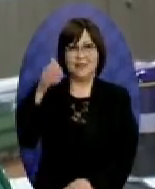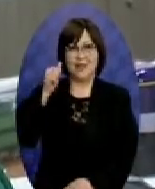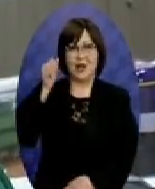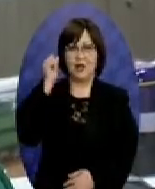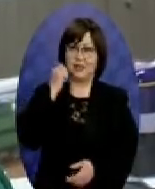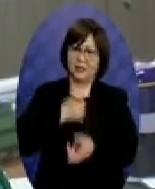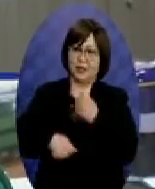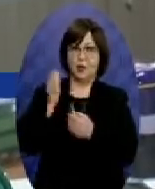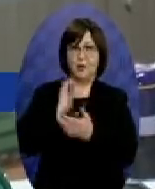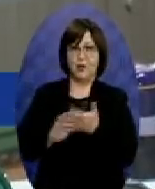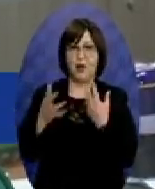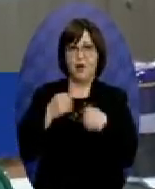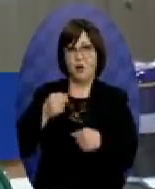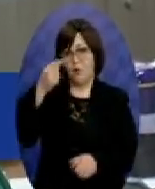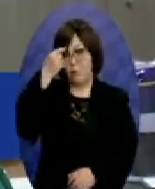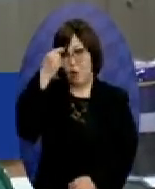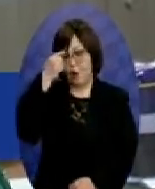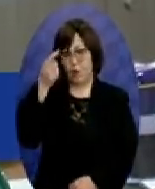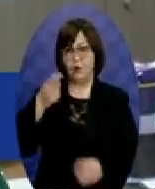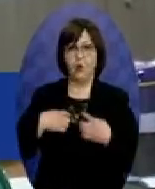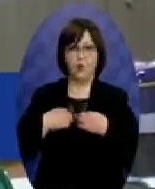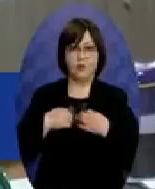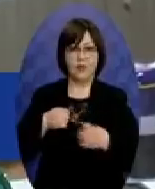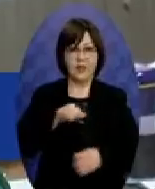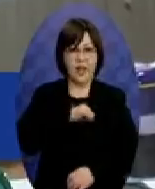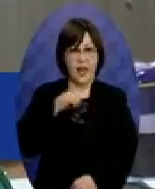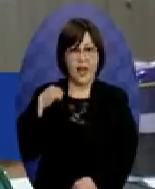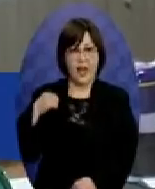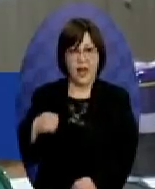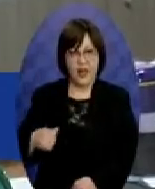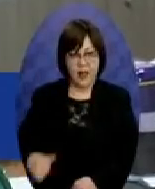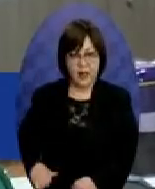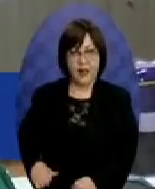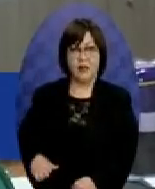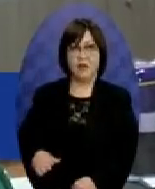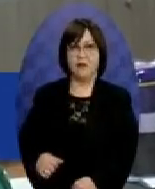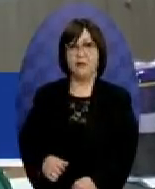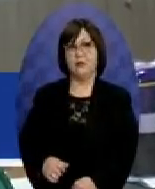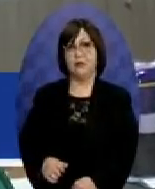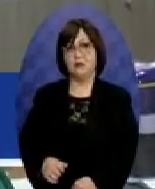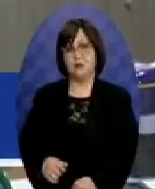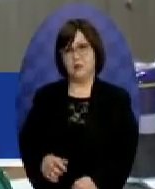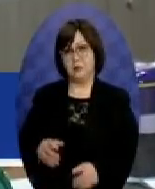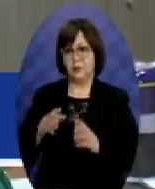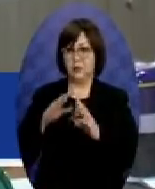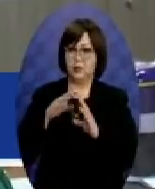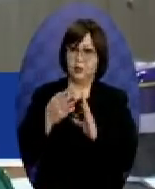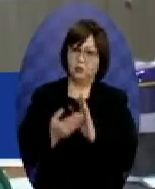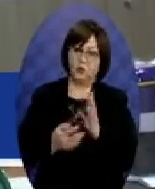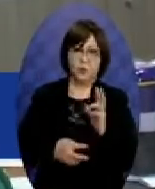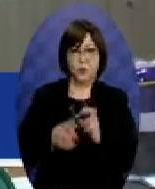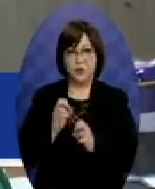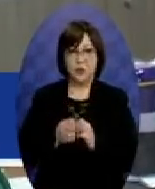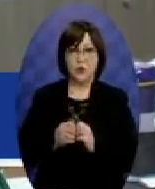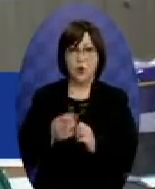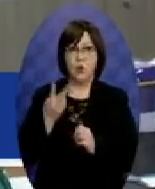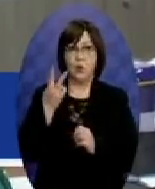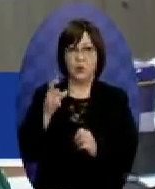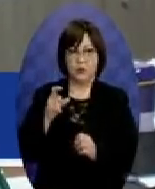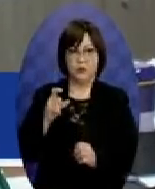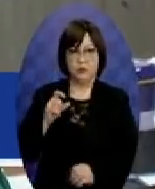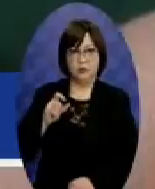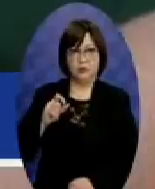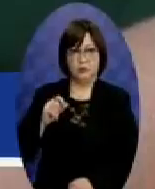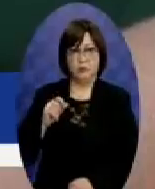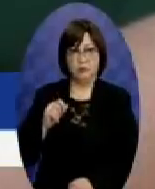нь бол одоо Монгол хувьсад их борилттэй байдаг. Ялангуяа өрхийн үйлдвэрлэл хийж байгаа Монгол хувьсад үн ханшны хямд байдаг учраас нэлээд их байдаг. Энэ нэлээд нэг